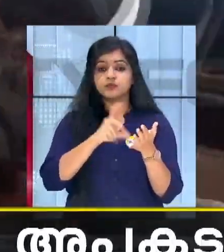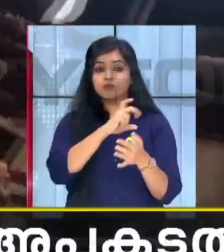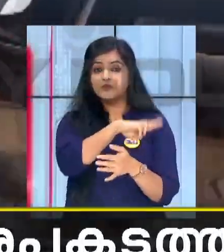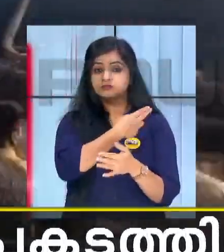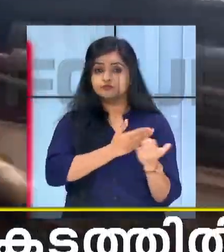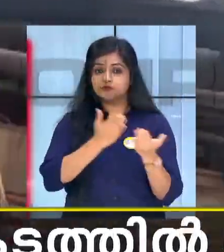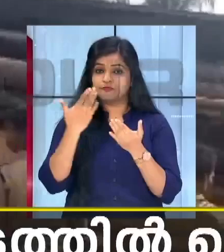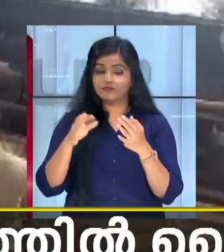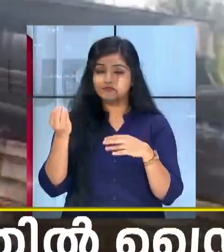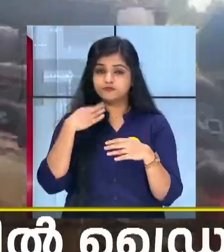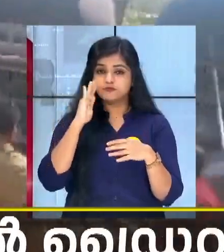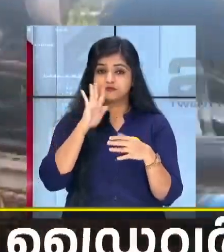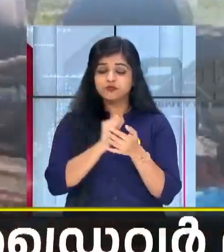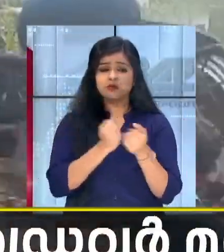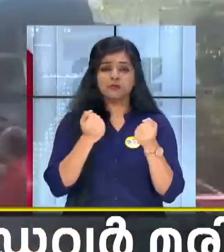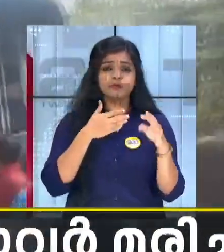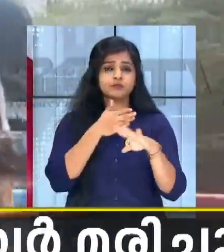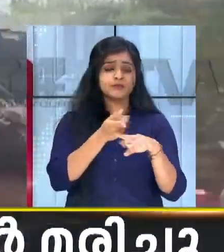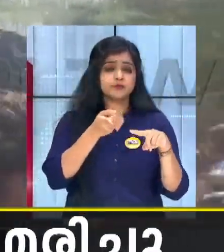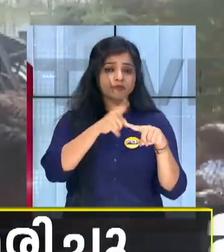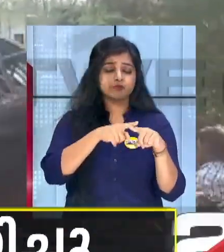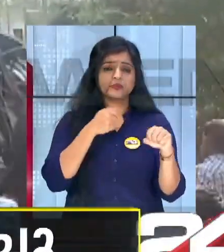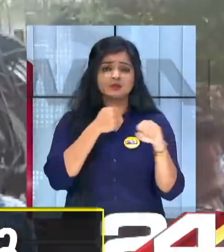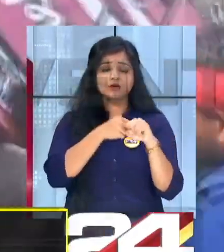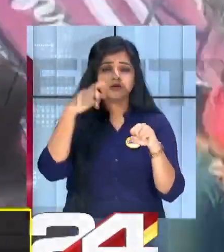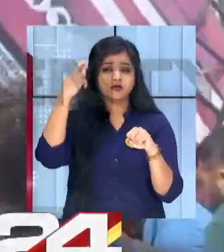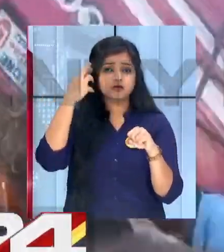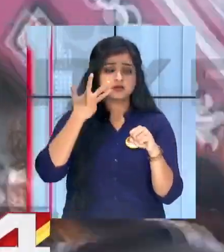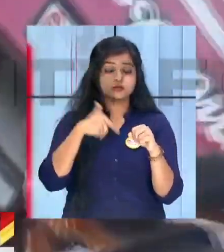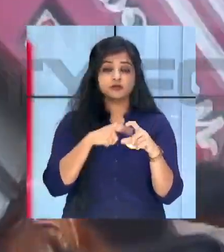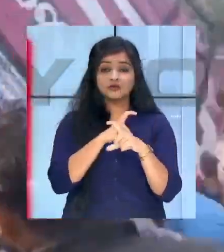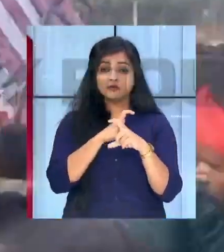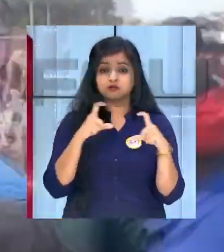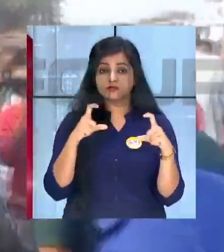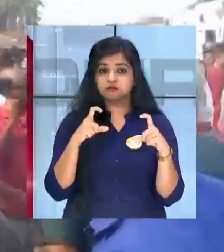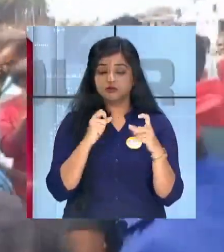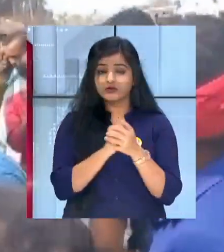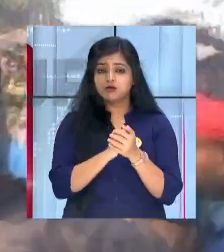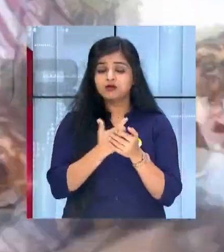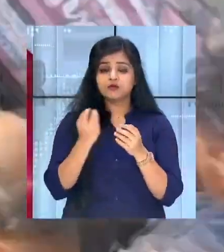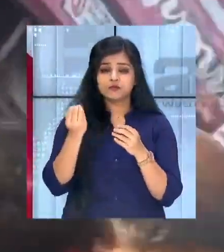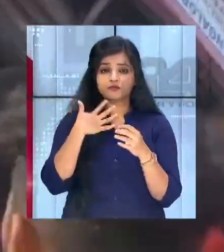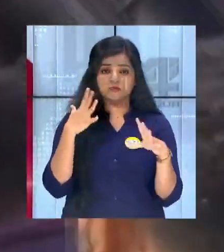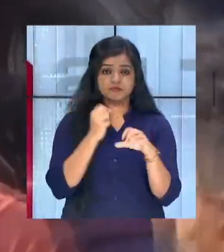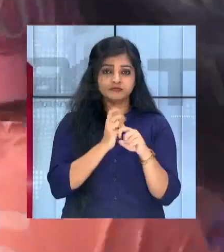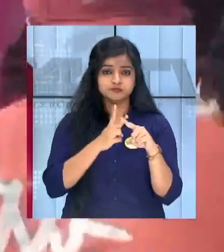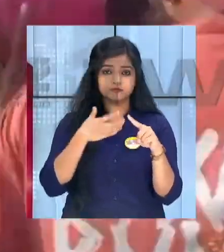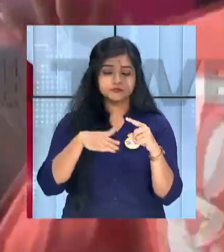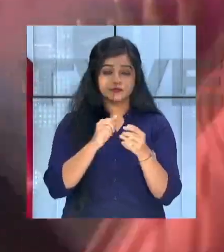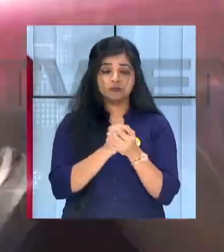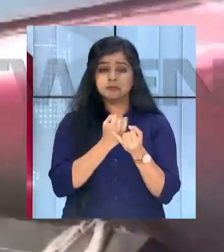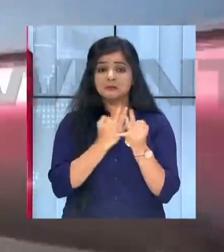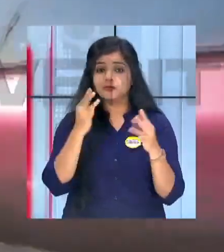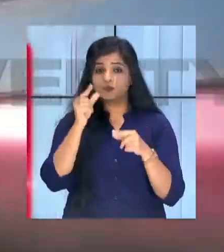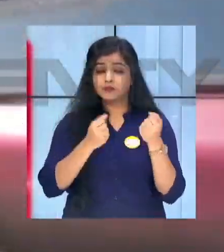എന്തായാലും എന്താണ് ഈ ബസ് അപകടത്തിന് കാരണമെന്ന കാര്യത്തിൽ ഒരു തീരുമാനമുണ്ടായിട്ടില്ല. ഈ നിരവധി ആളുകൾ